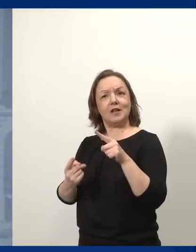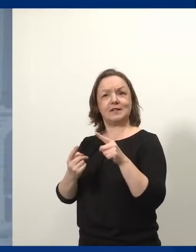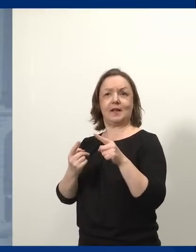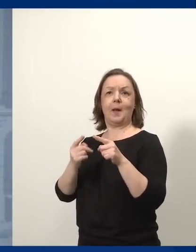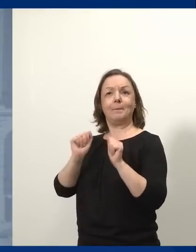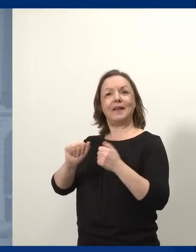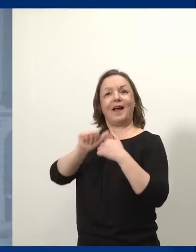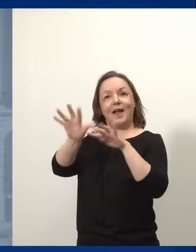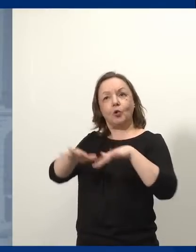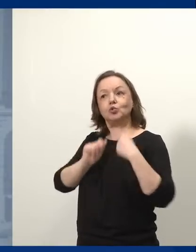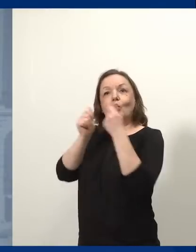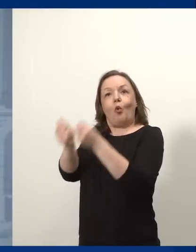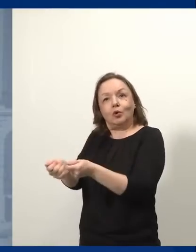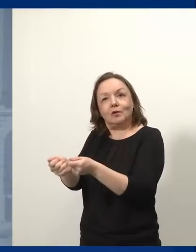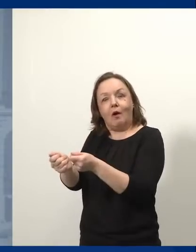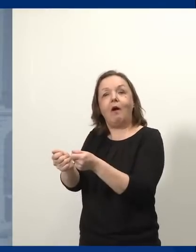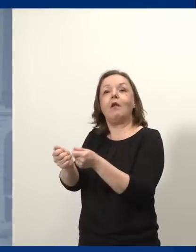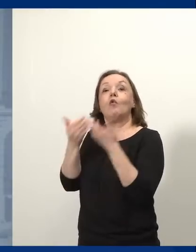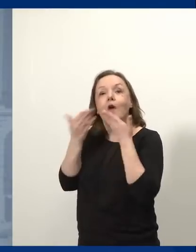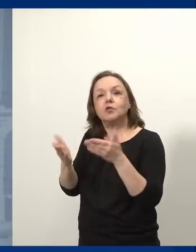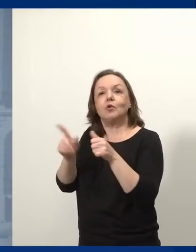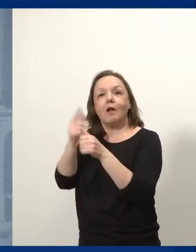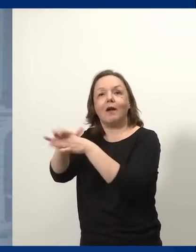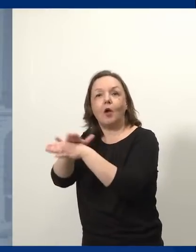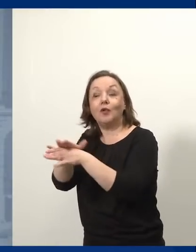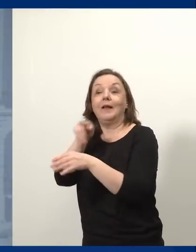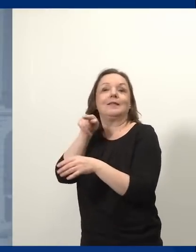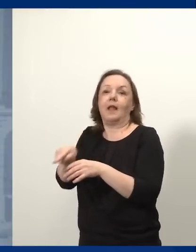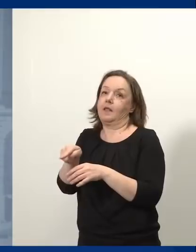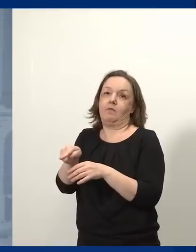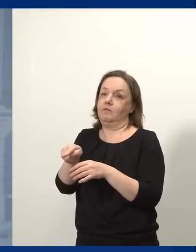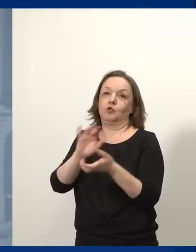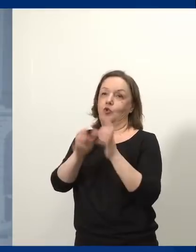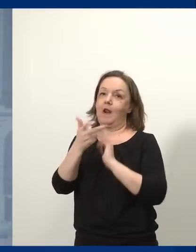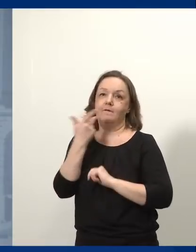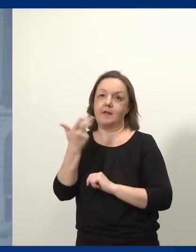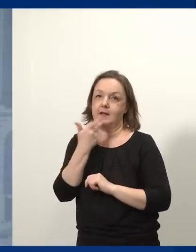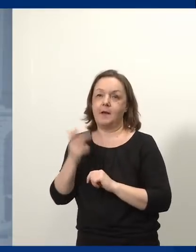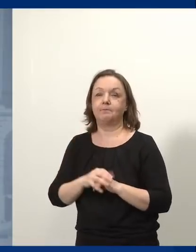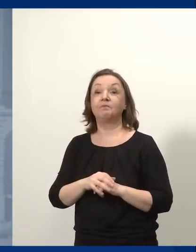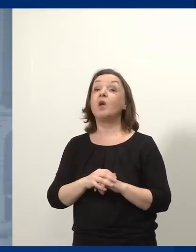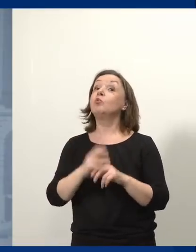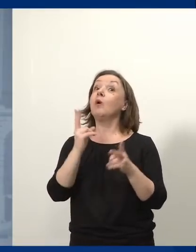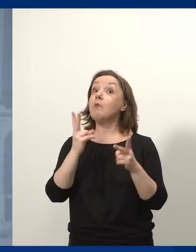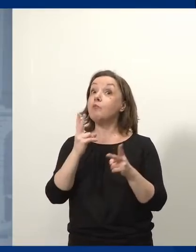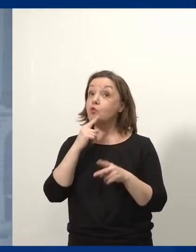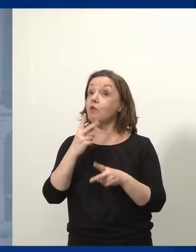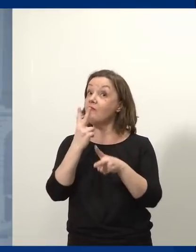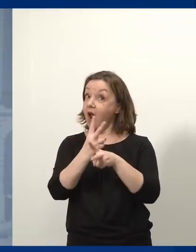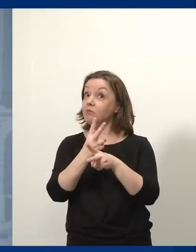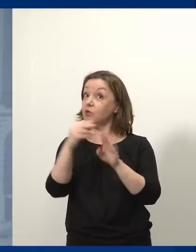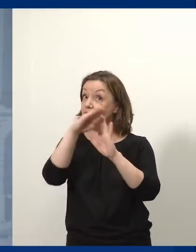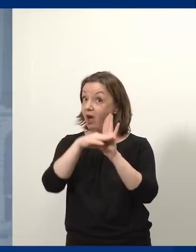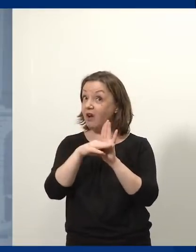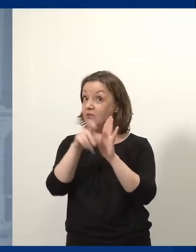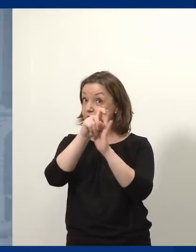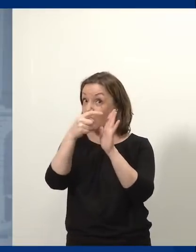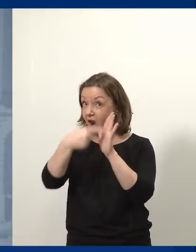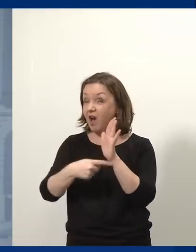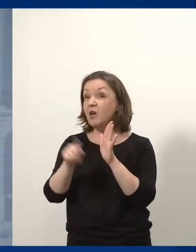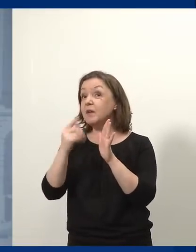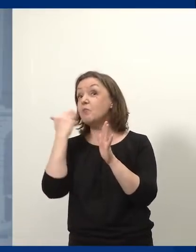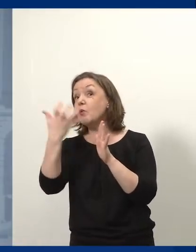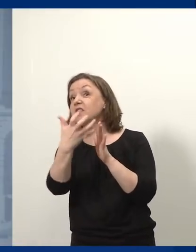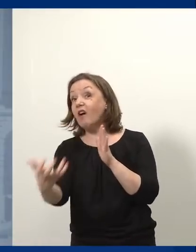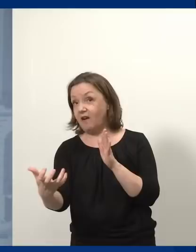viemistä eduskuntaan, mutta sekin on mahdollista. Eli kuten olen todennut, valmiuslain pykälien aktivointi niiltä osin, kuin se on